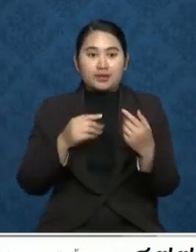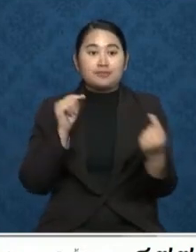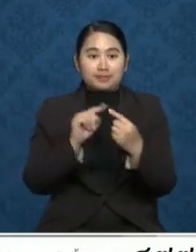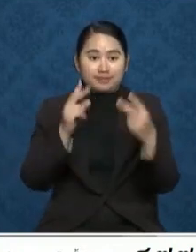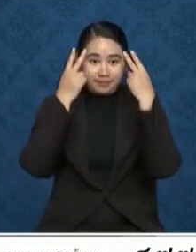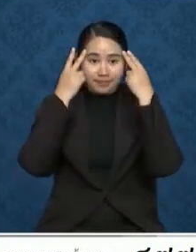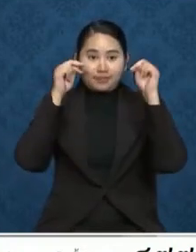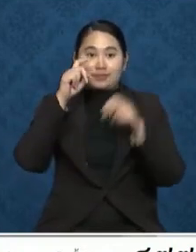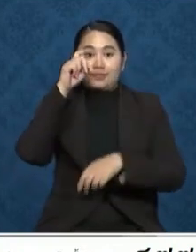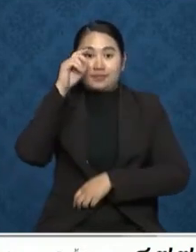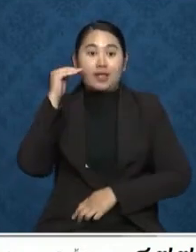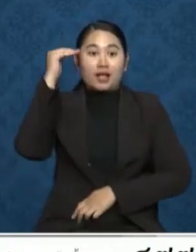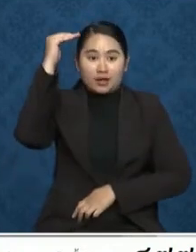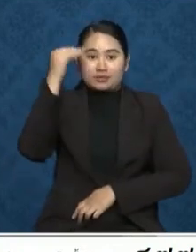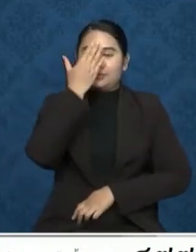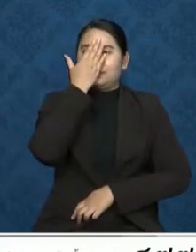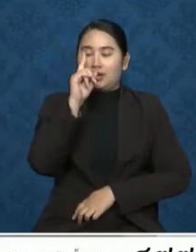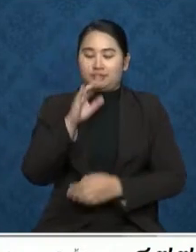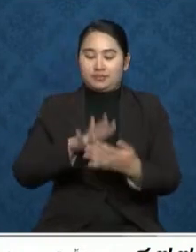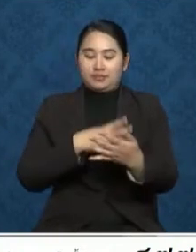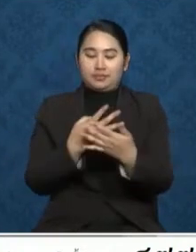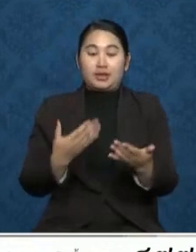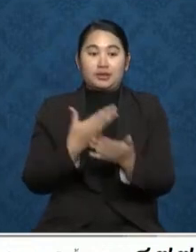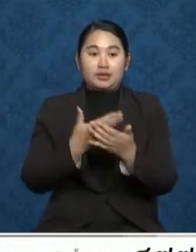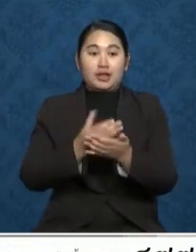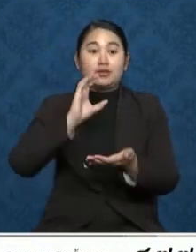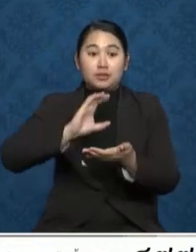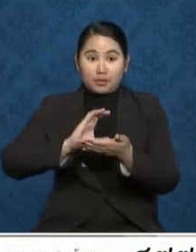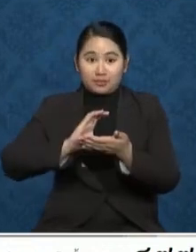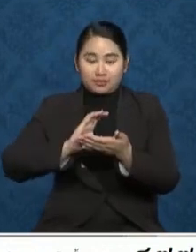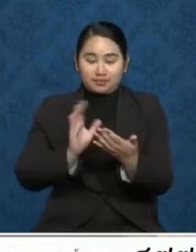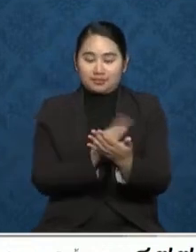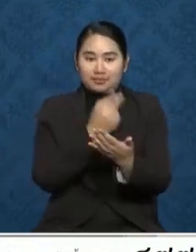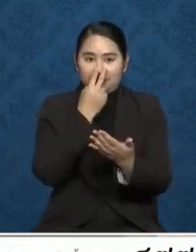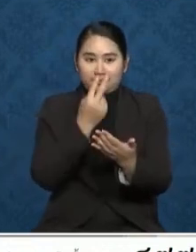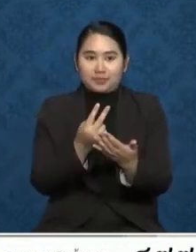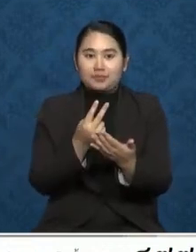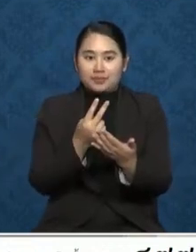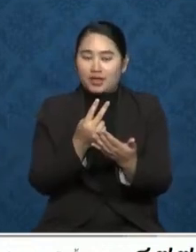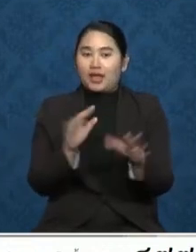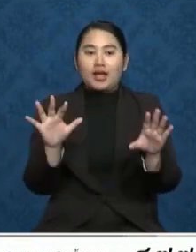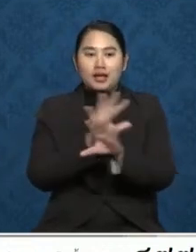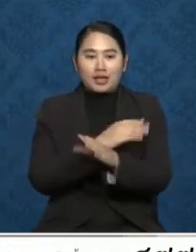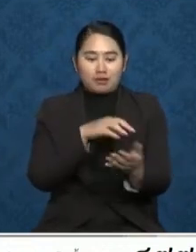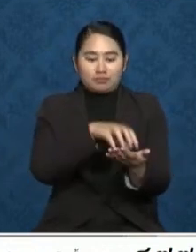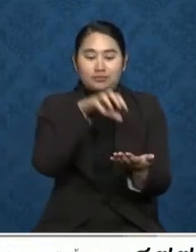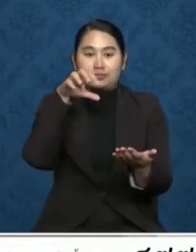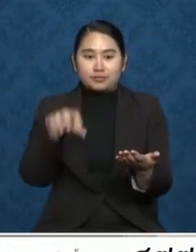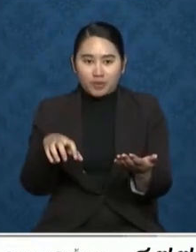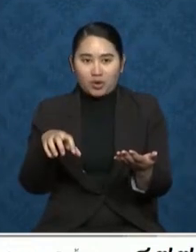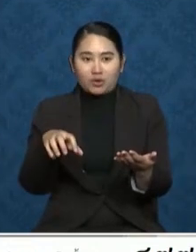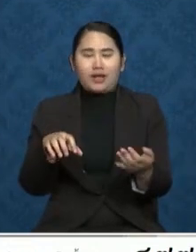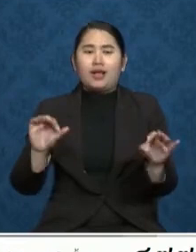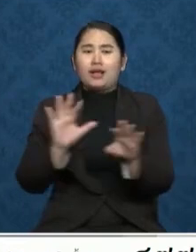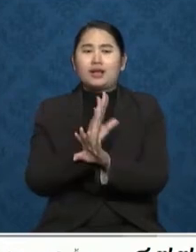วีสินบนเหตุผลว่าการจัดทำงบประมาณแผ่นดินในร่างพรบงบประมาณนี้เหมือนกับการคัดลอกและมาวางและคล้ายกับการ